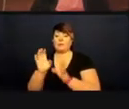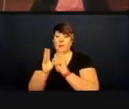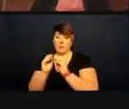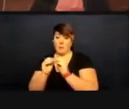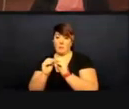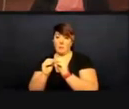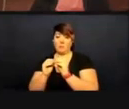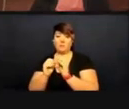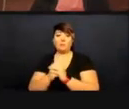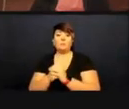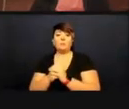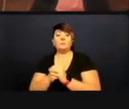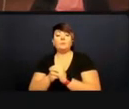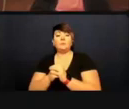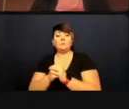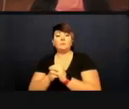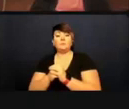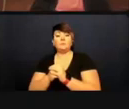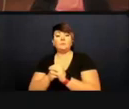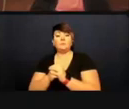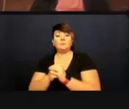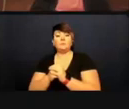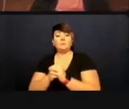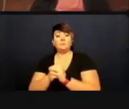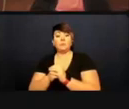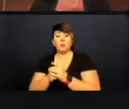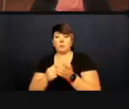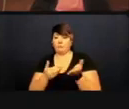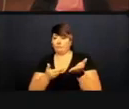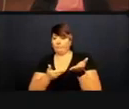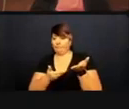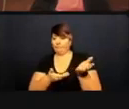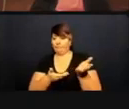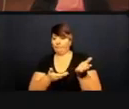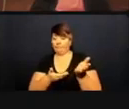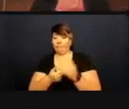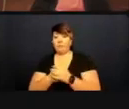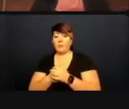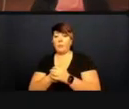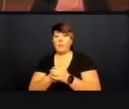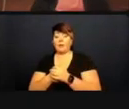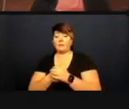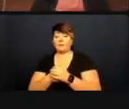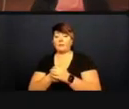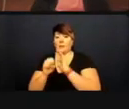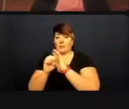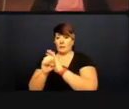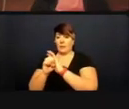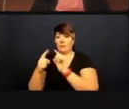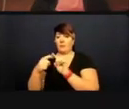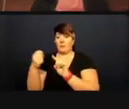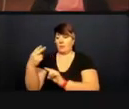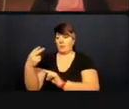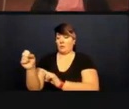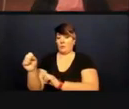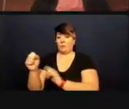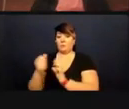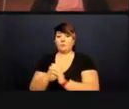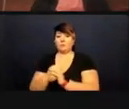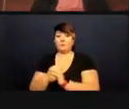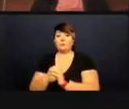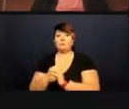kamati ili tuweze kupata mapendekezo yenu. Kila ambacho mnaona mbele yenu ya screen hii